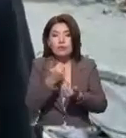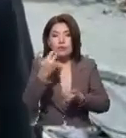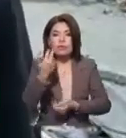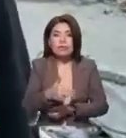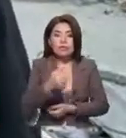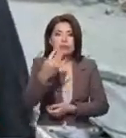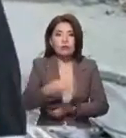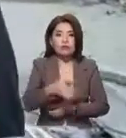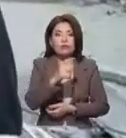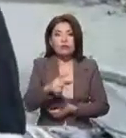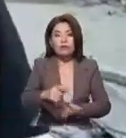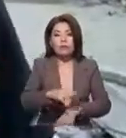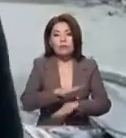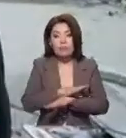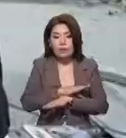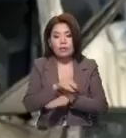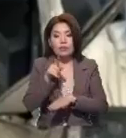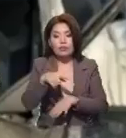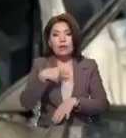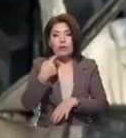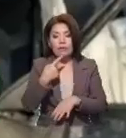или 40 человек, и они все еще угрожают.